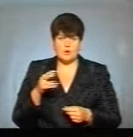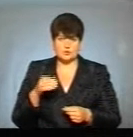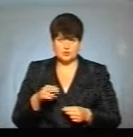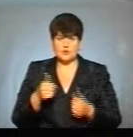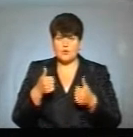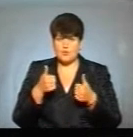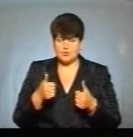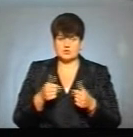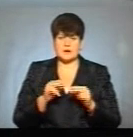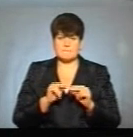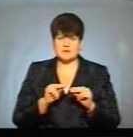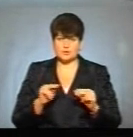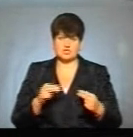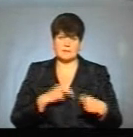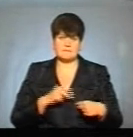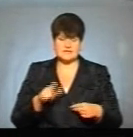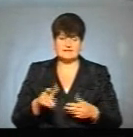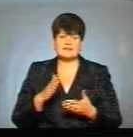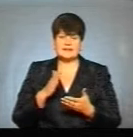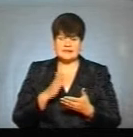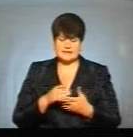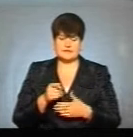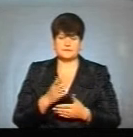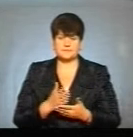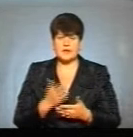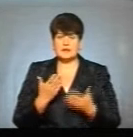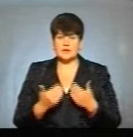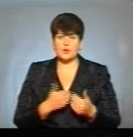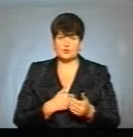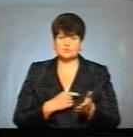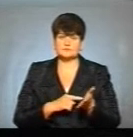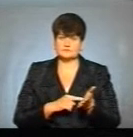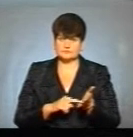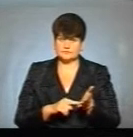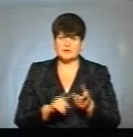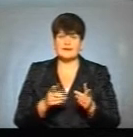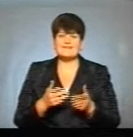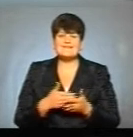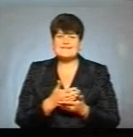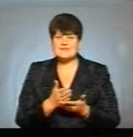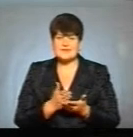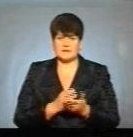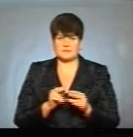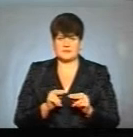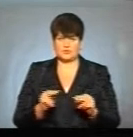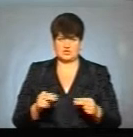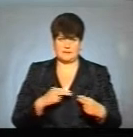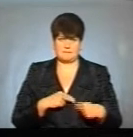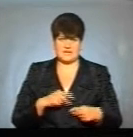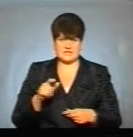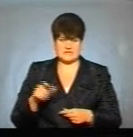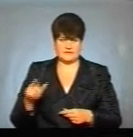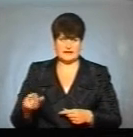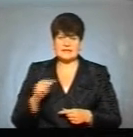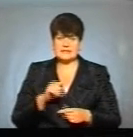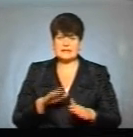педагогічних працівників є, і він існує. Але хочу наголосити, якісних педагогічних працівників, ті,